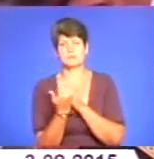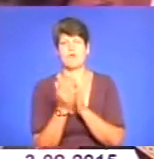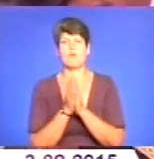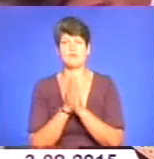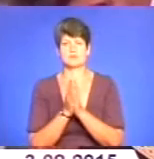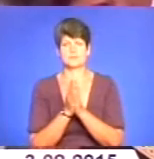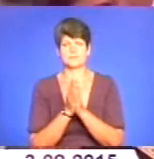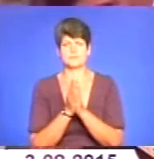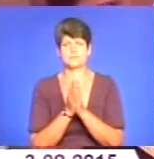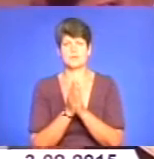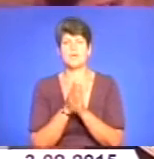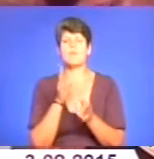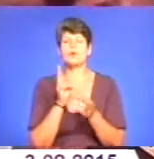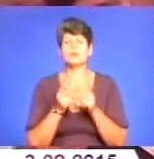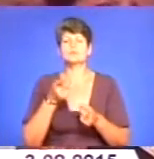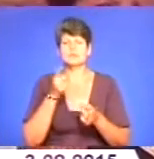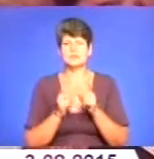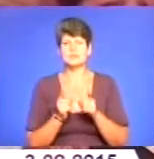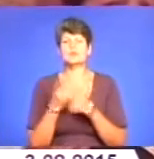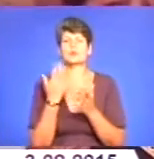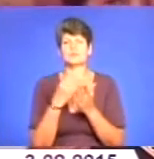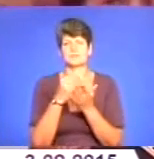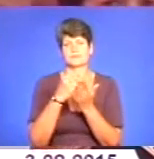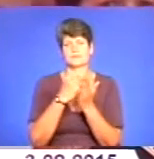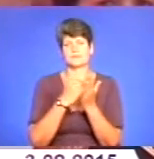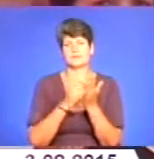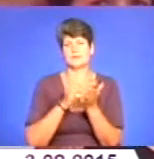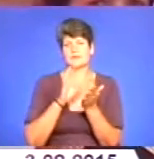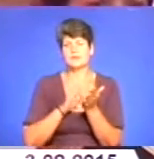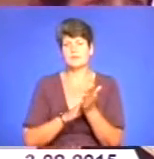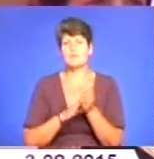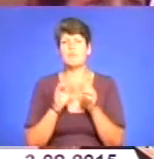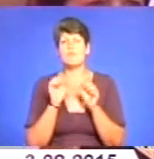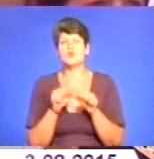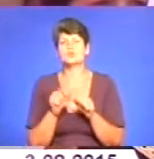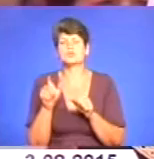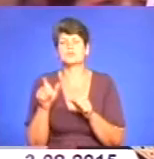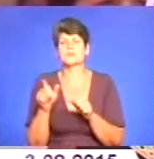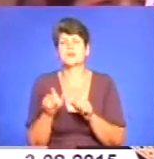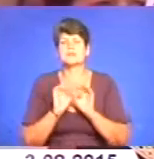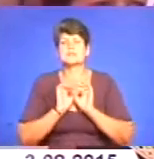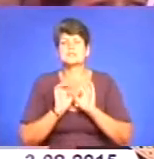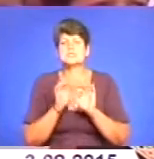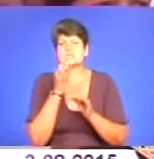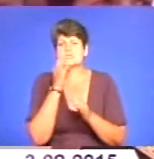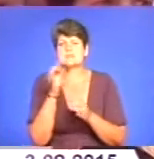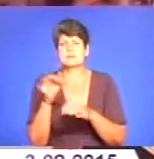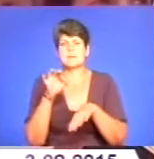Бо хто справді, якою статистикою, яким людським словом може висловити біль